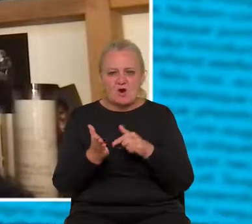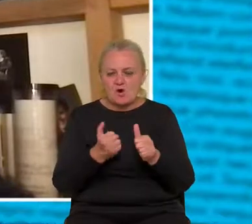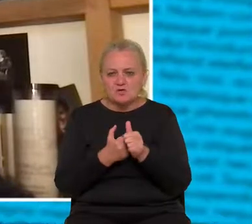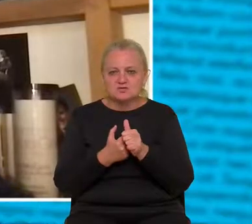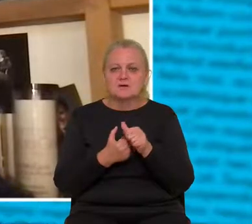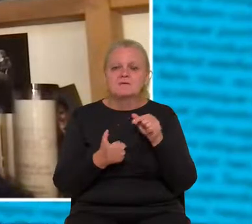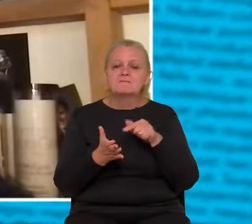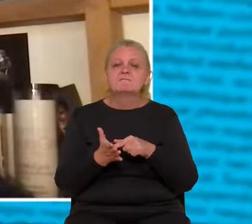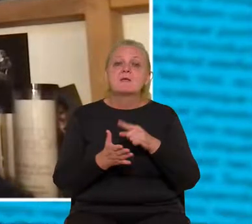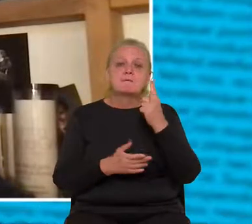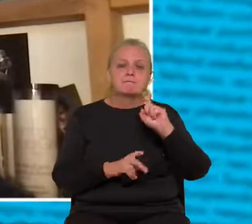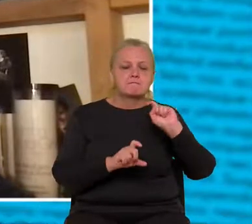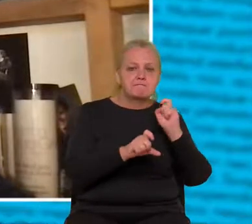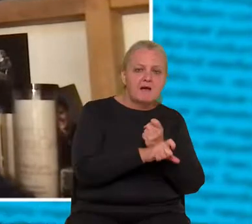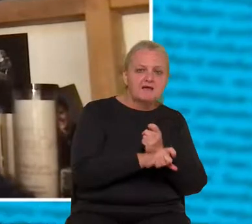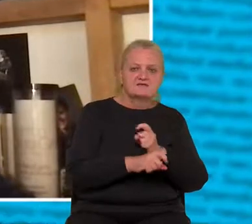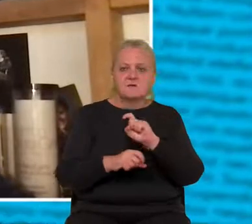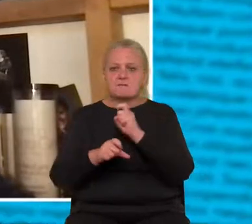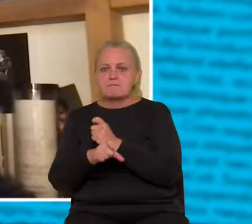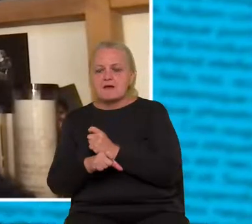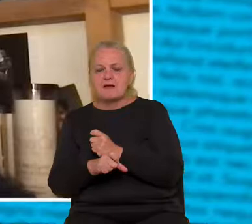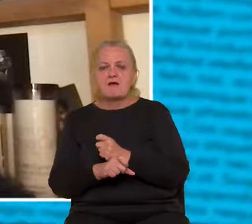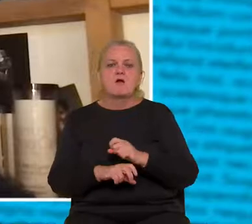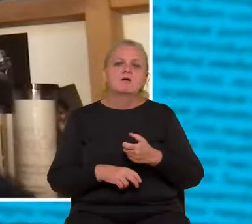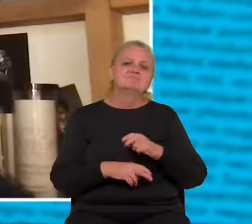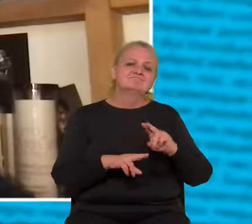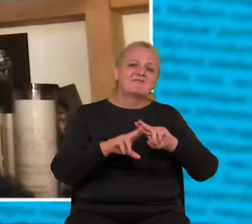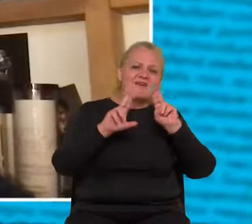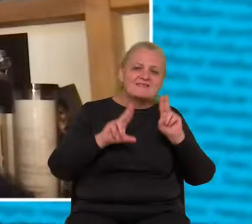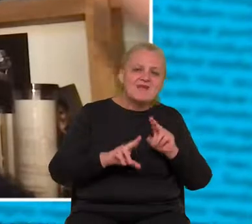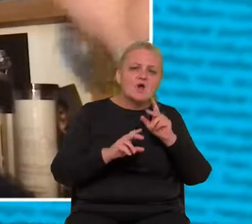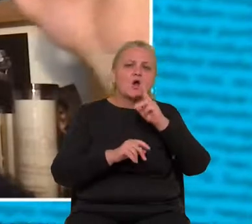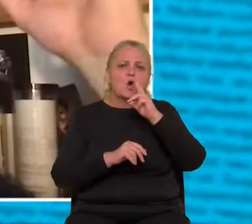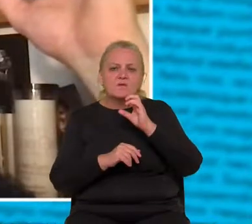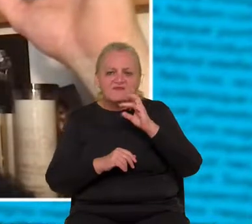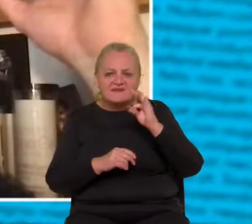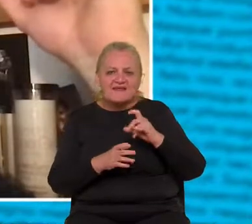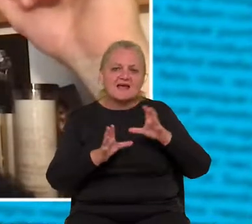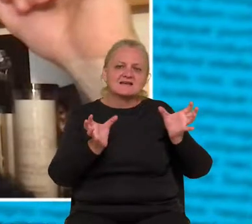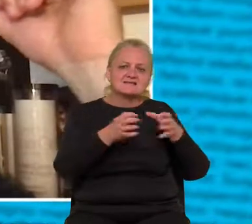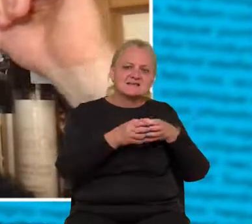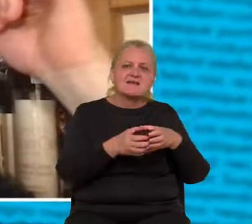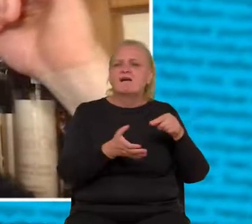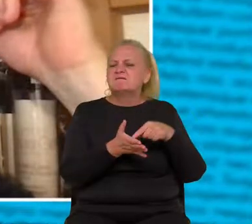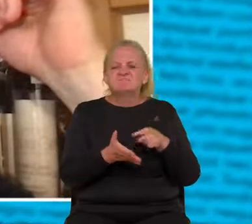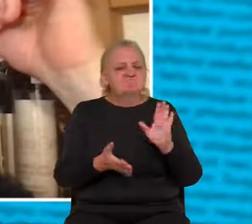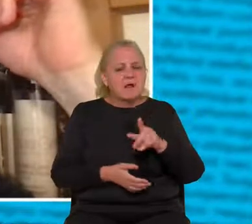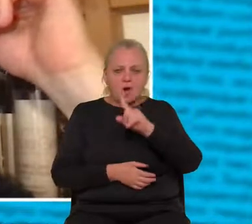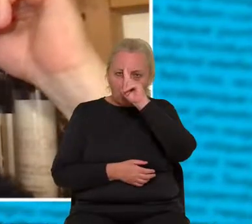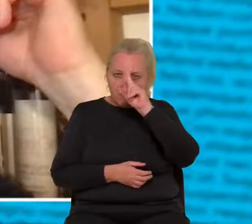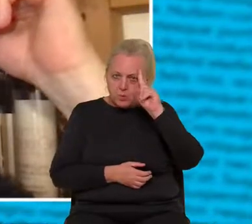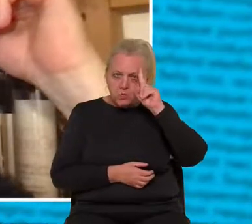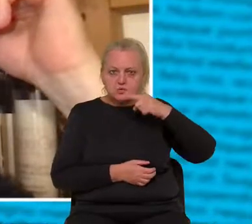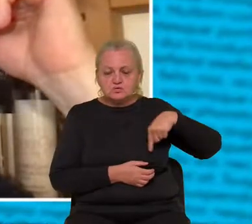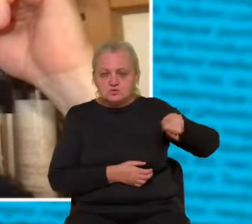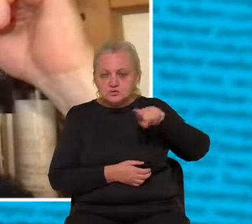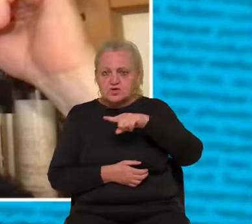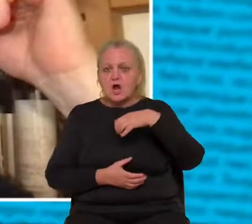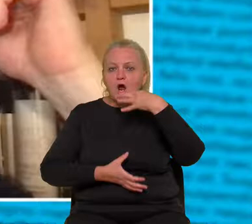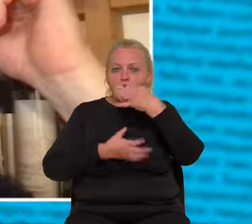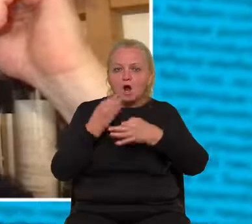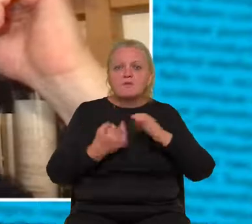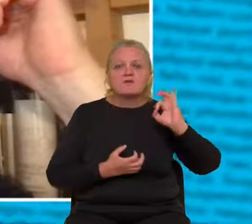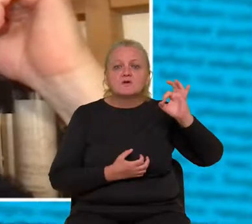jednym państwie, drugim państwie, konfederacji, federacji. Nie, ci ludzie opowiadają historię